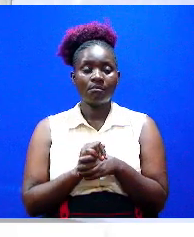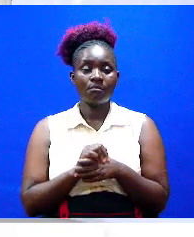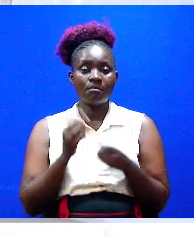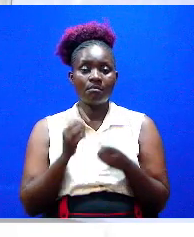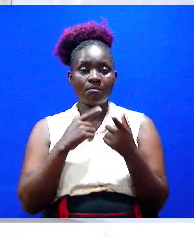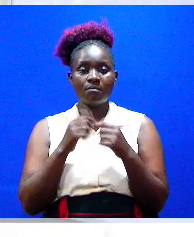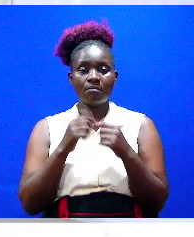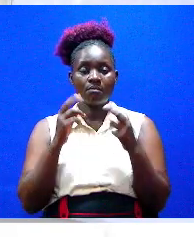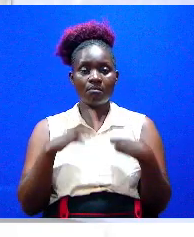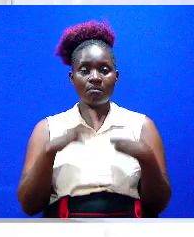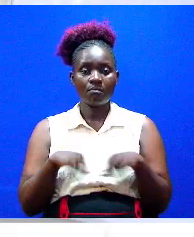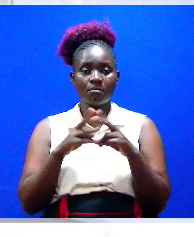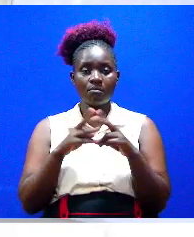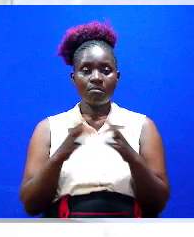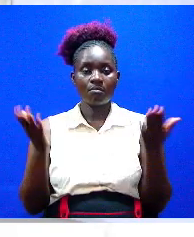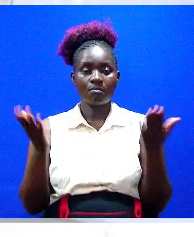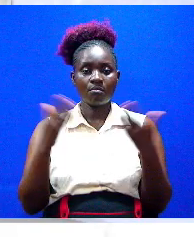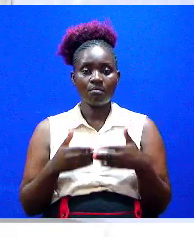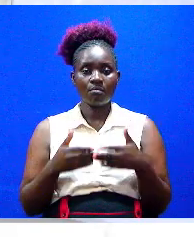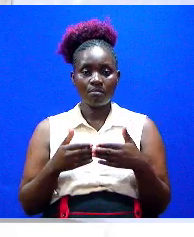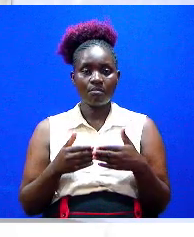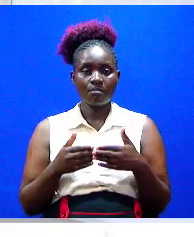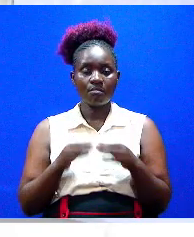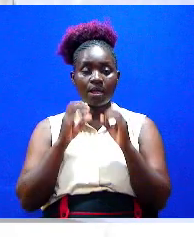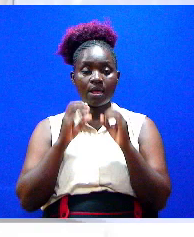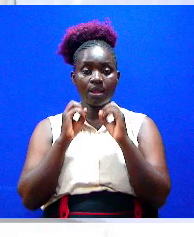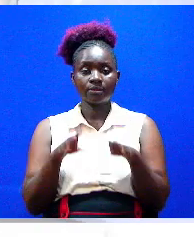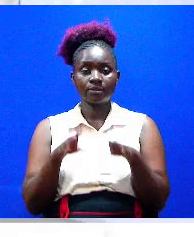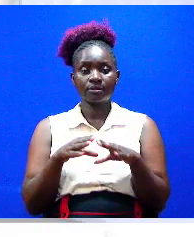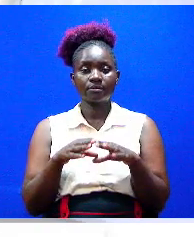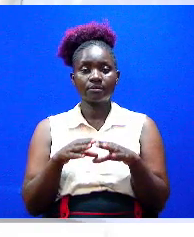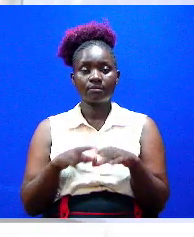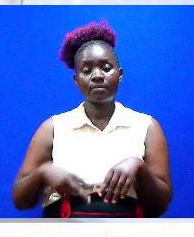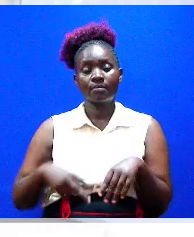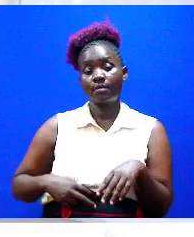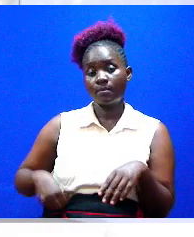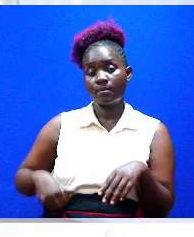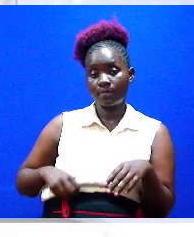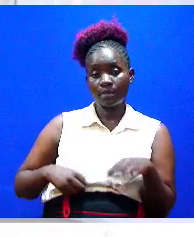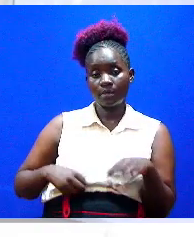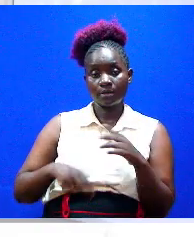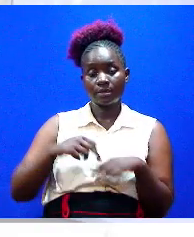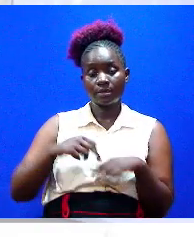ya moyo koreta asara gusina wego koreta nchara imeyensi ya Kenya.